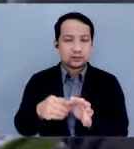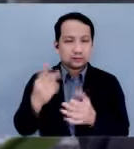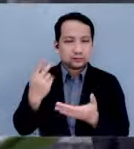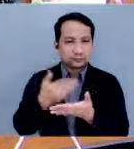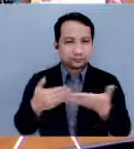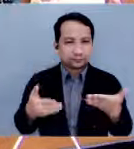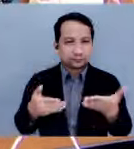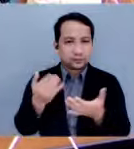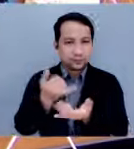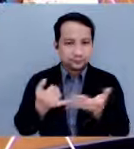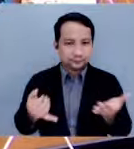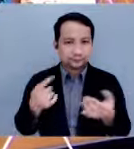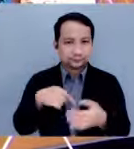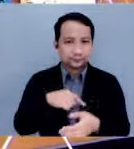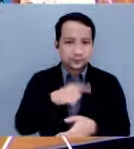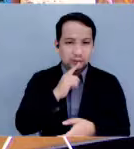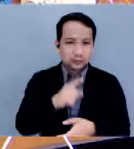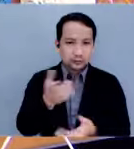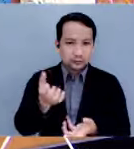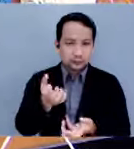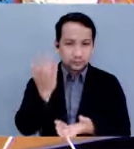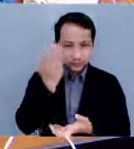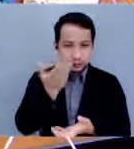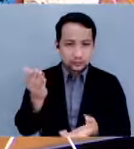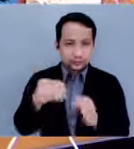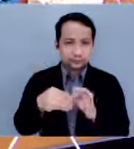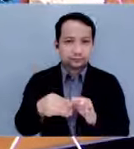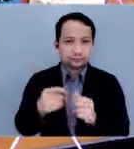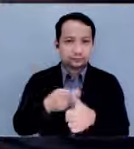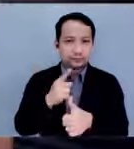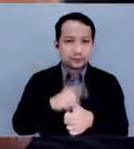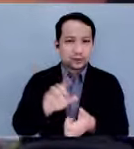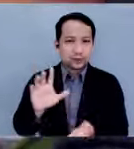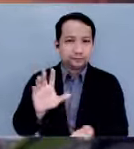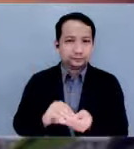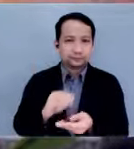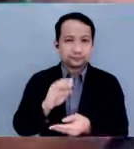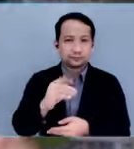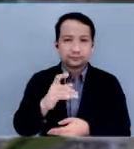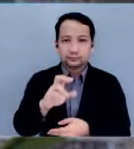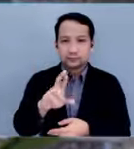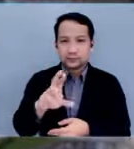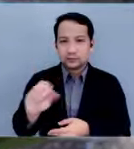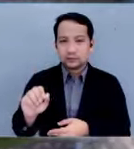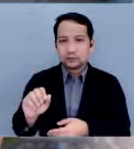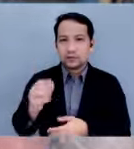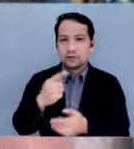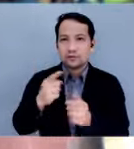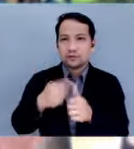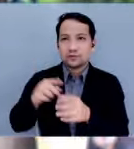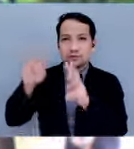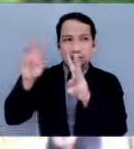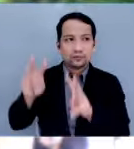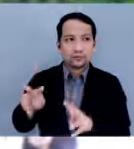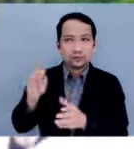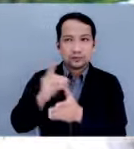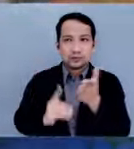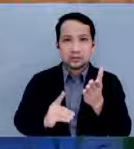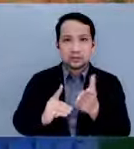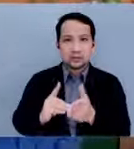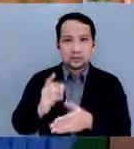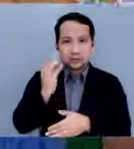amin? Actually po, I want to present yung mga una kong ginawa po na macrame. Wall decors. Yes, po, ito. Wall decors and mirrors. Uy, teka muna. Ako